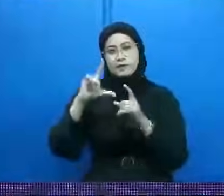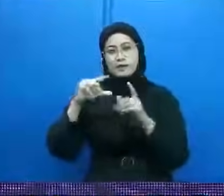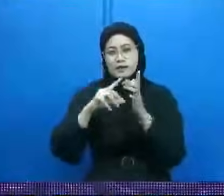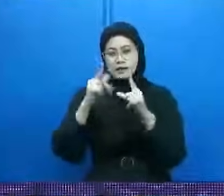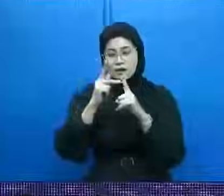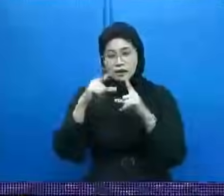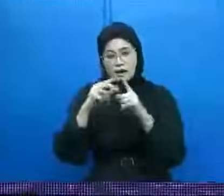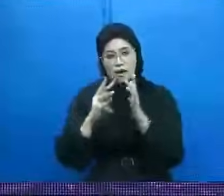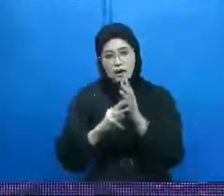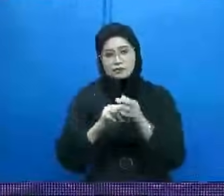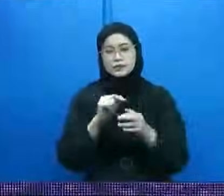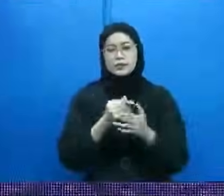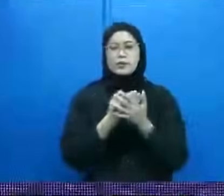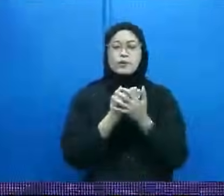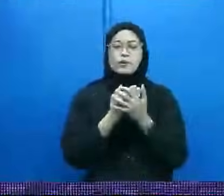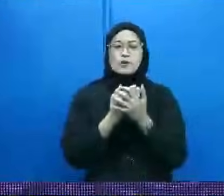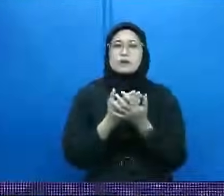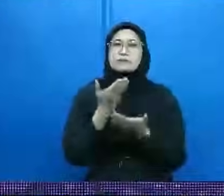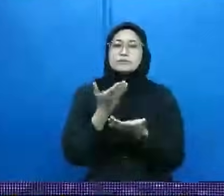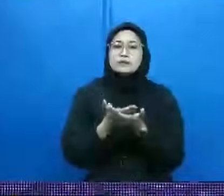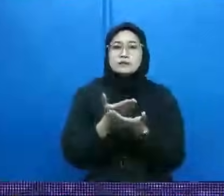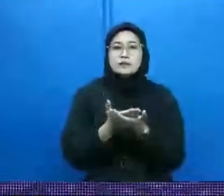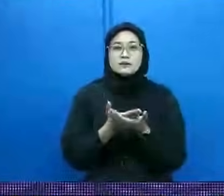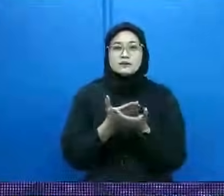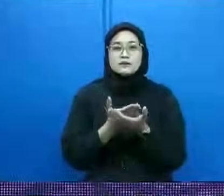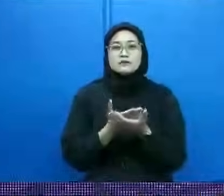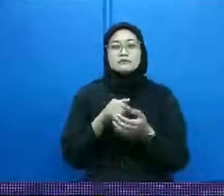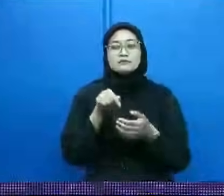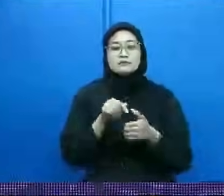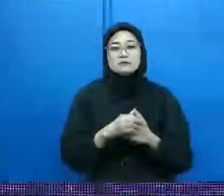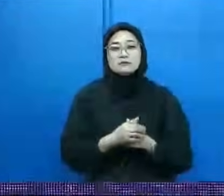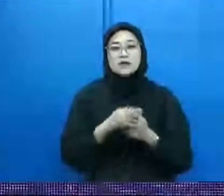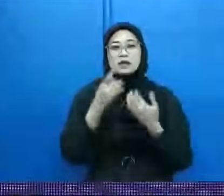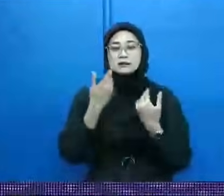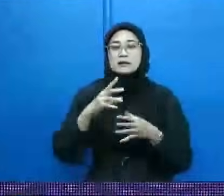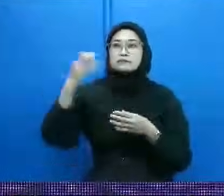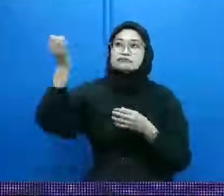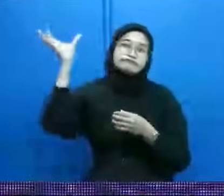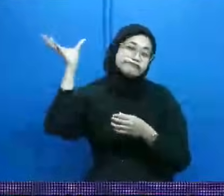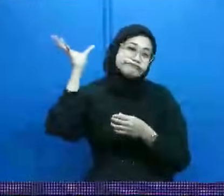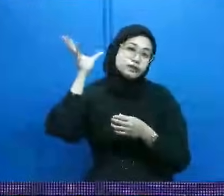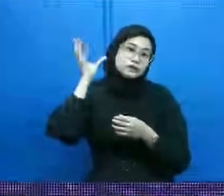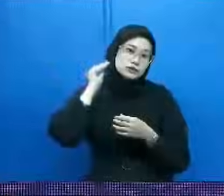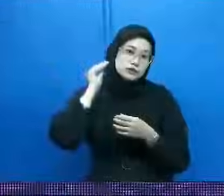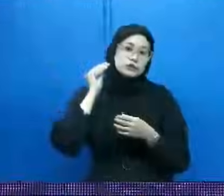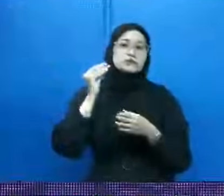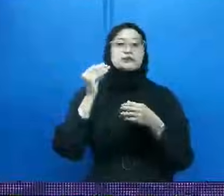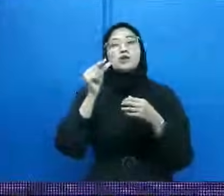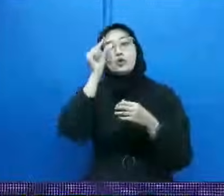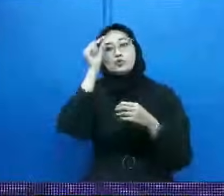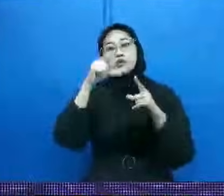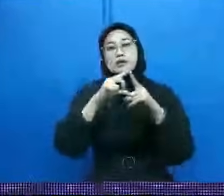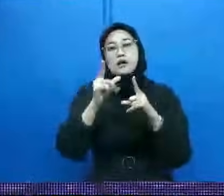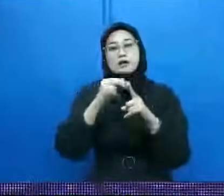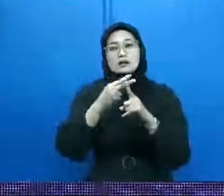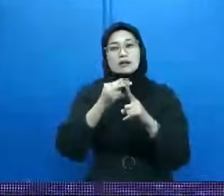minta, minta, minta sambil alirkan air mata. Sampai kemudian kabar itu tiba dan beliau telah kembali kepada Allah Subhanahu